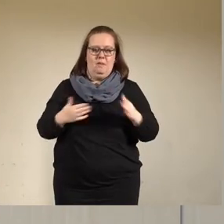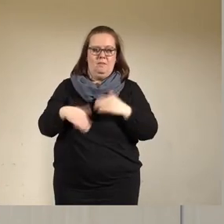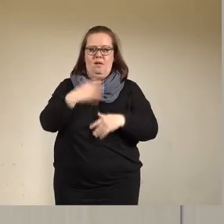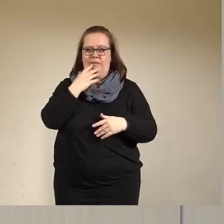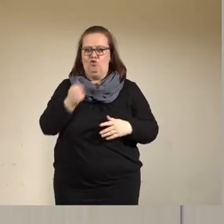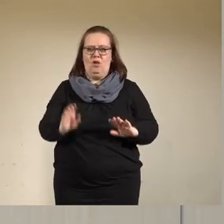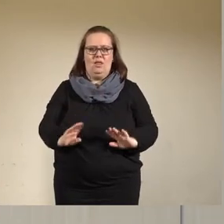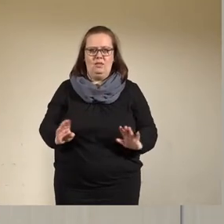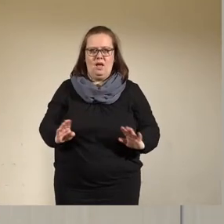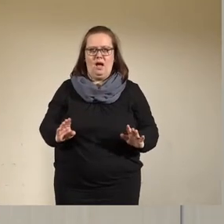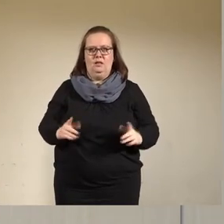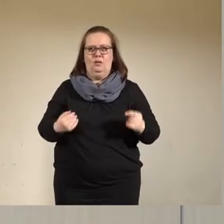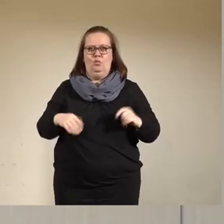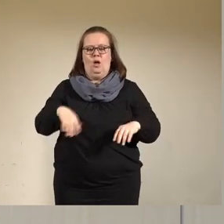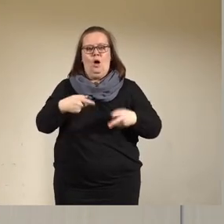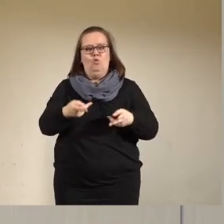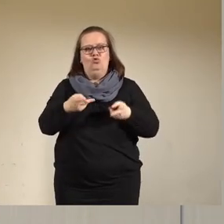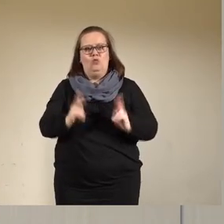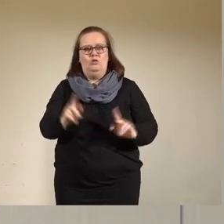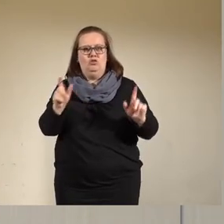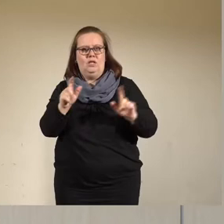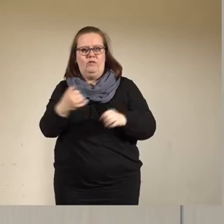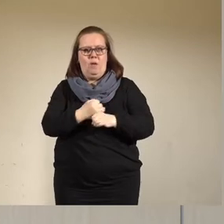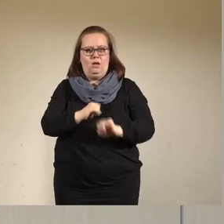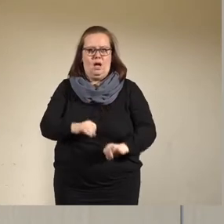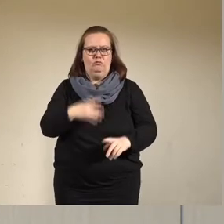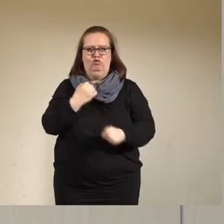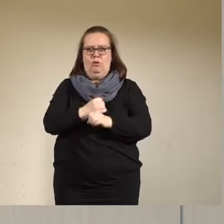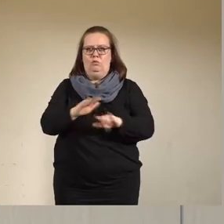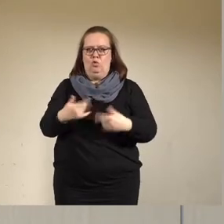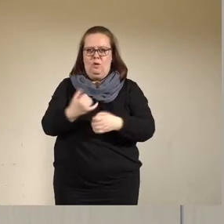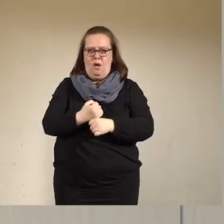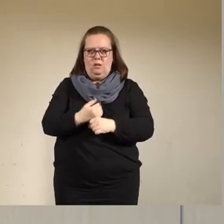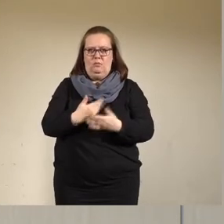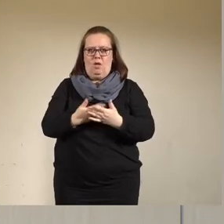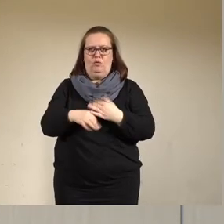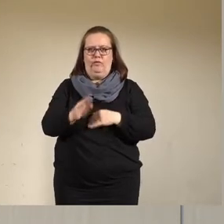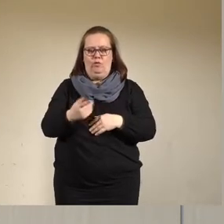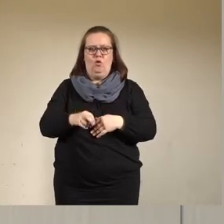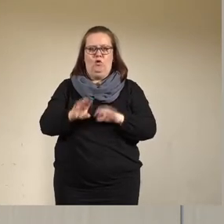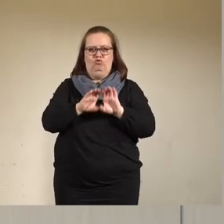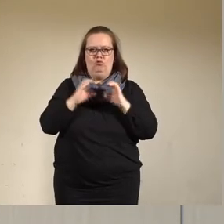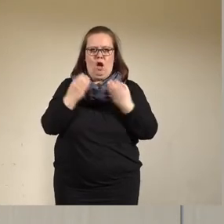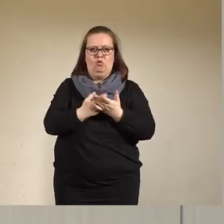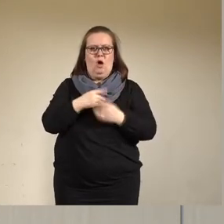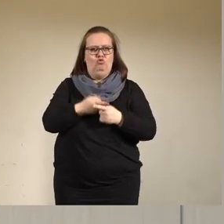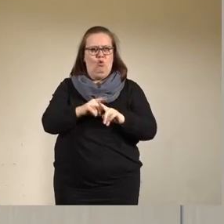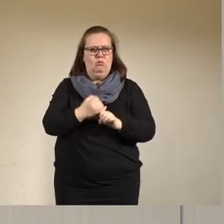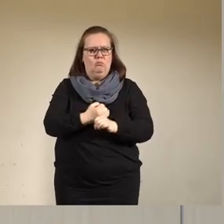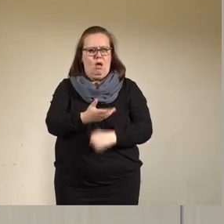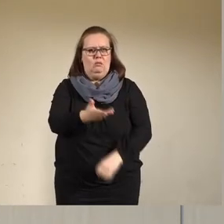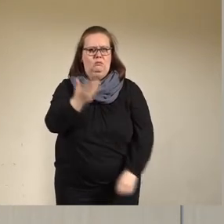das Schuldenverbot umgehen will. Nein, man kann es ja über eine städtische Gesellschaft machen. Das machen wir andauernd, haben wir gerade gehört. Für das Steierstadion werden auch Schulden